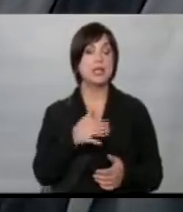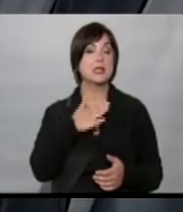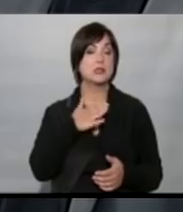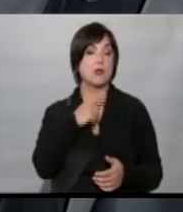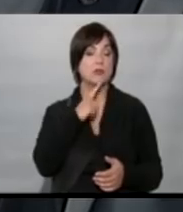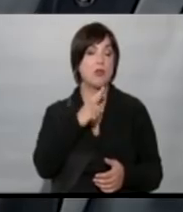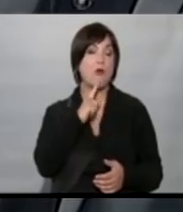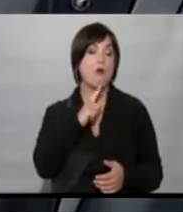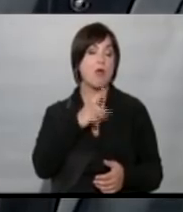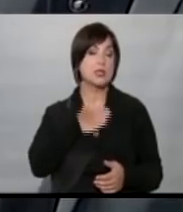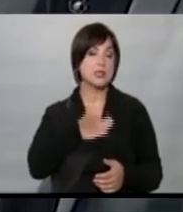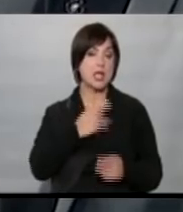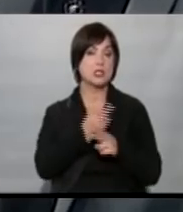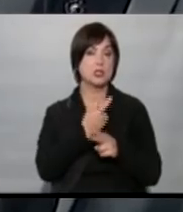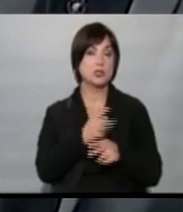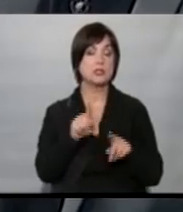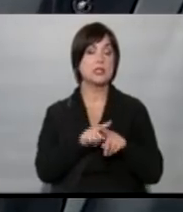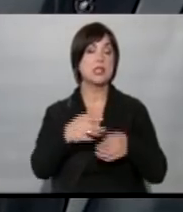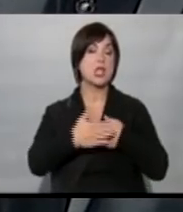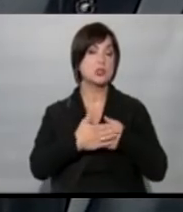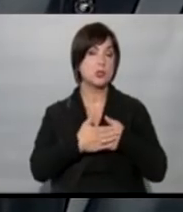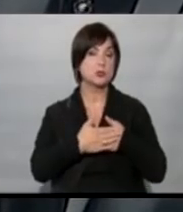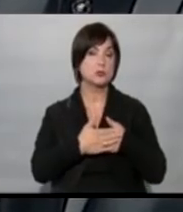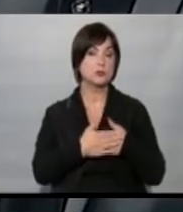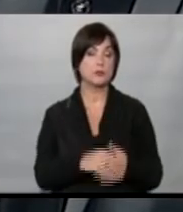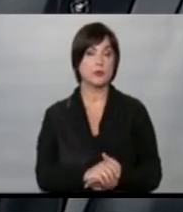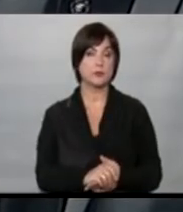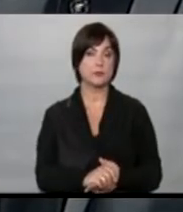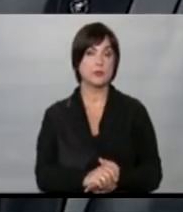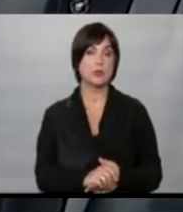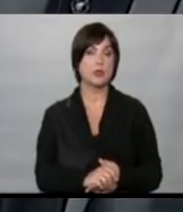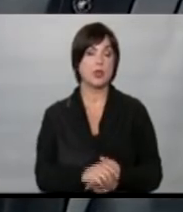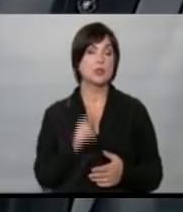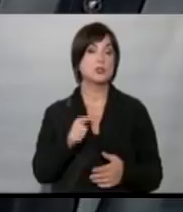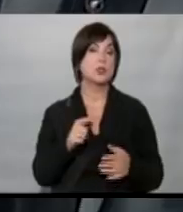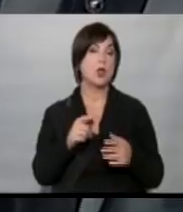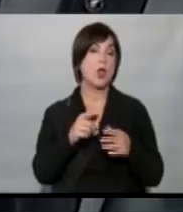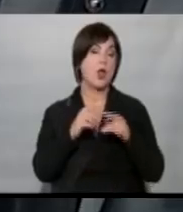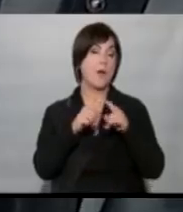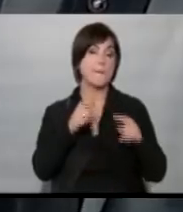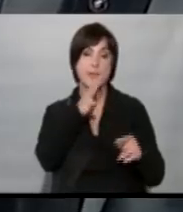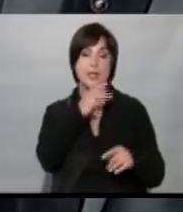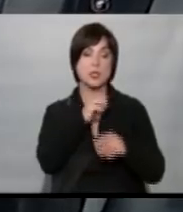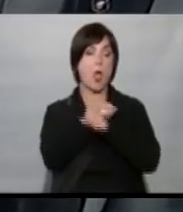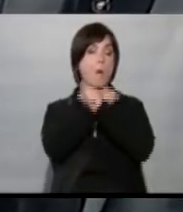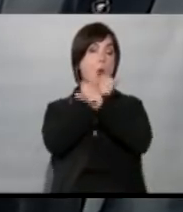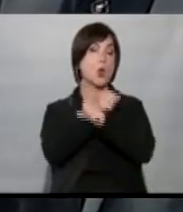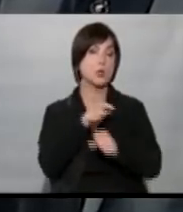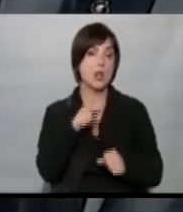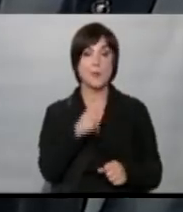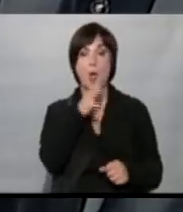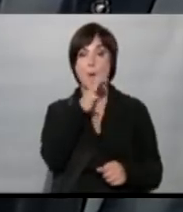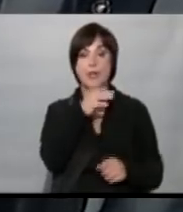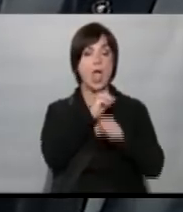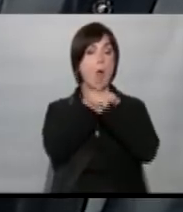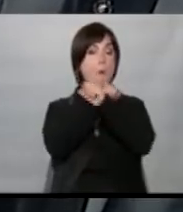патриотите се истоветуваат и со условно наречен кампус Македонија бойкотира. Но